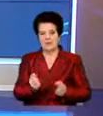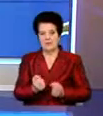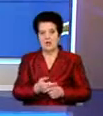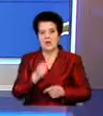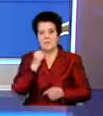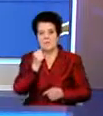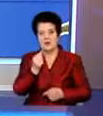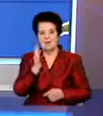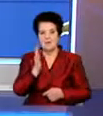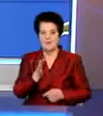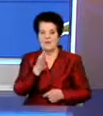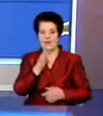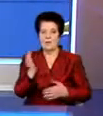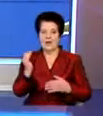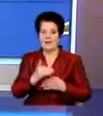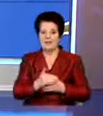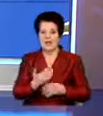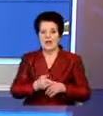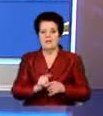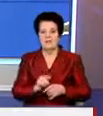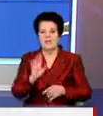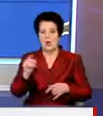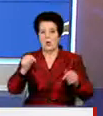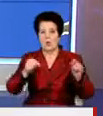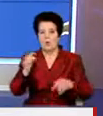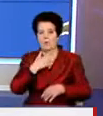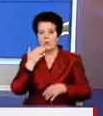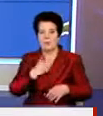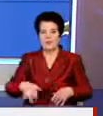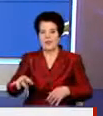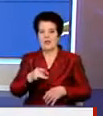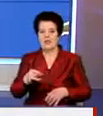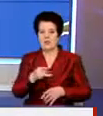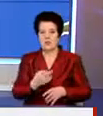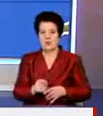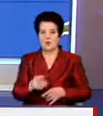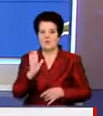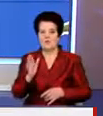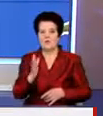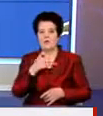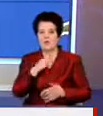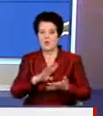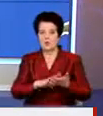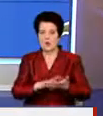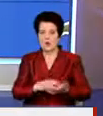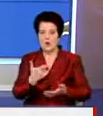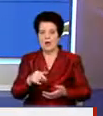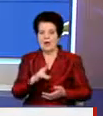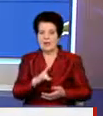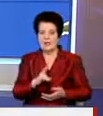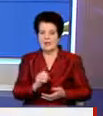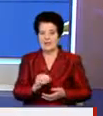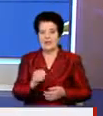vom avea parte de o vreme închisă, iar seara se anunță cu ploi în mai multe regiuni ale țării. La noapte vor fi cel mult 9 grade Celsius,